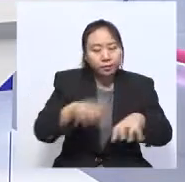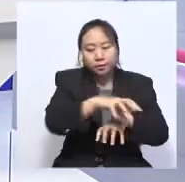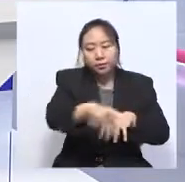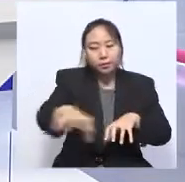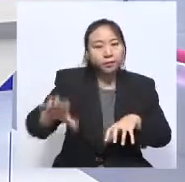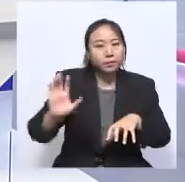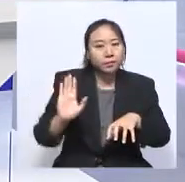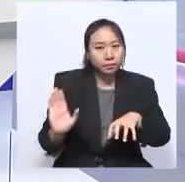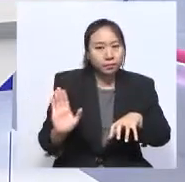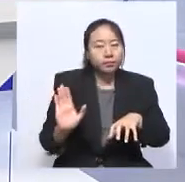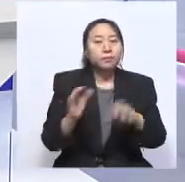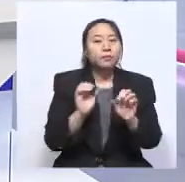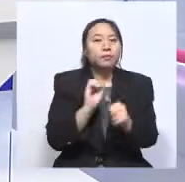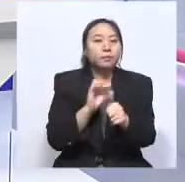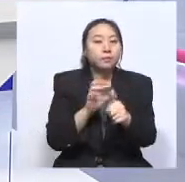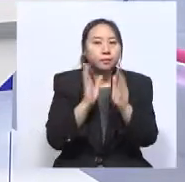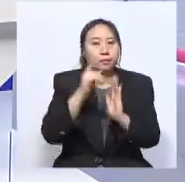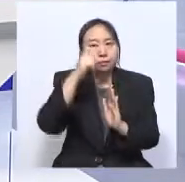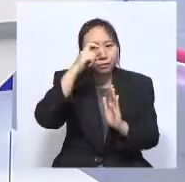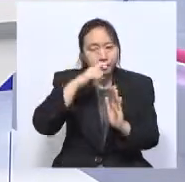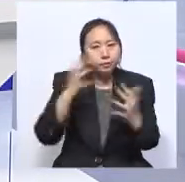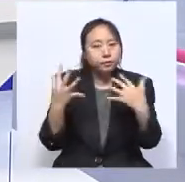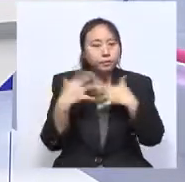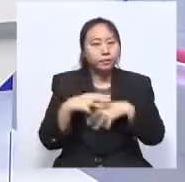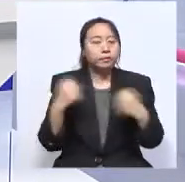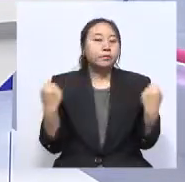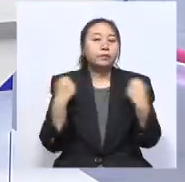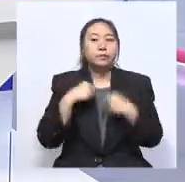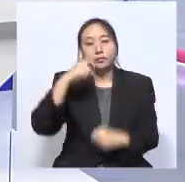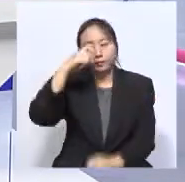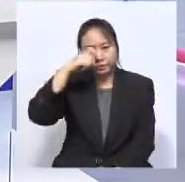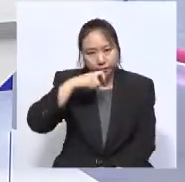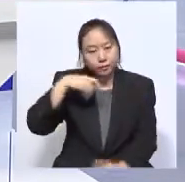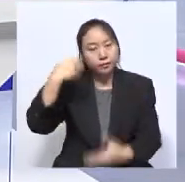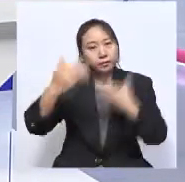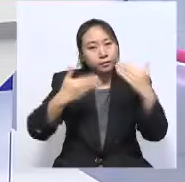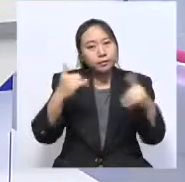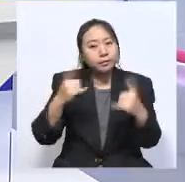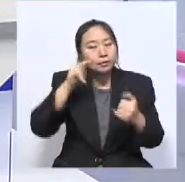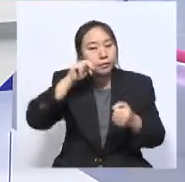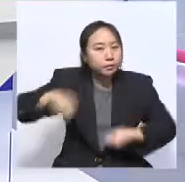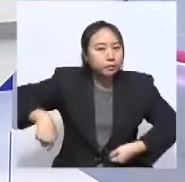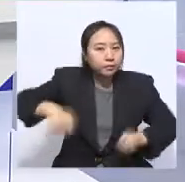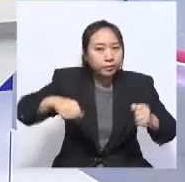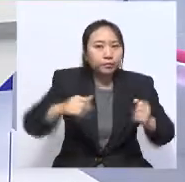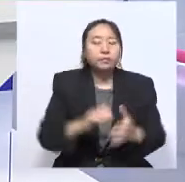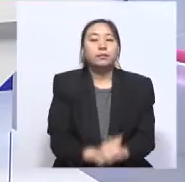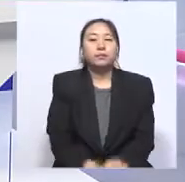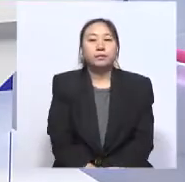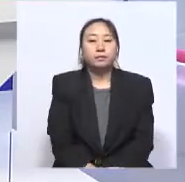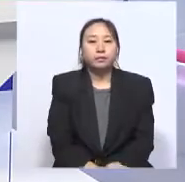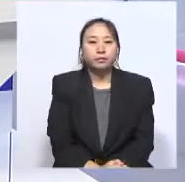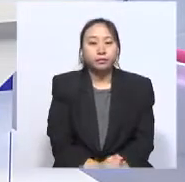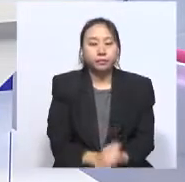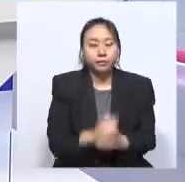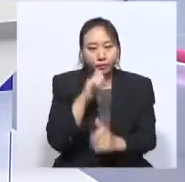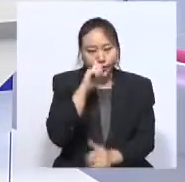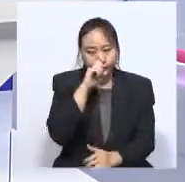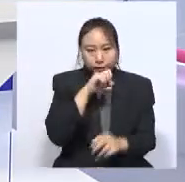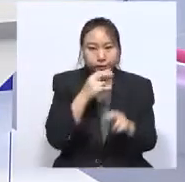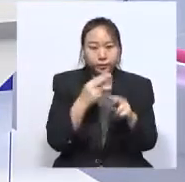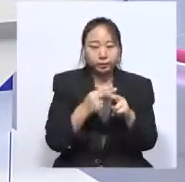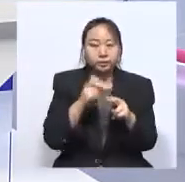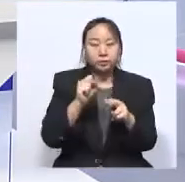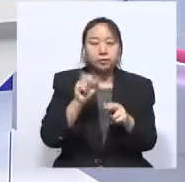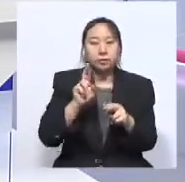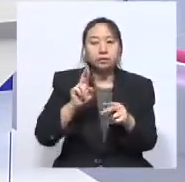ต่ละพื้นที่และยังแนะนำให้คนไทยนั้นร่วมกันแต่งกายชุดไทยร่วมกิจกรรมเล่นสงกรานต์ในปีนี้ด้วยค่ะโดยทางพลโทสรรเสริญแ